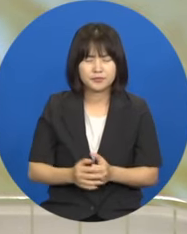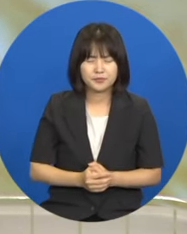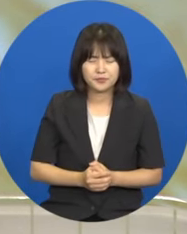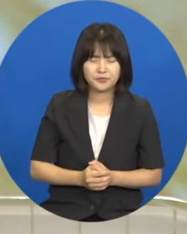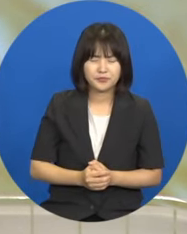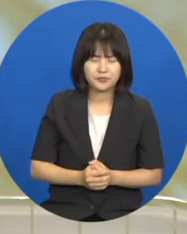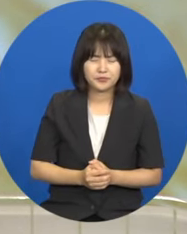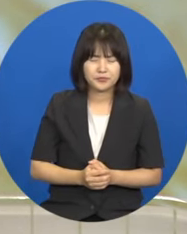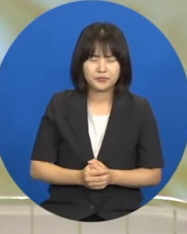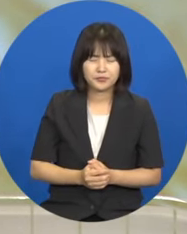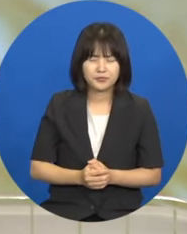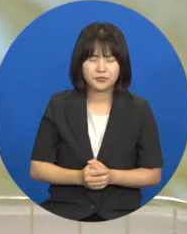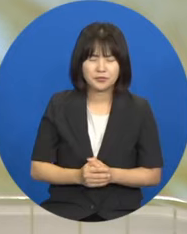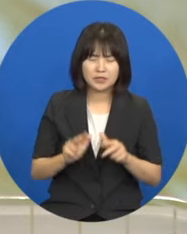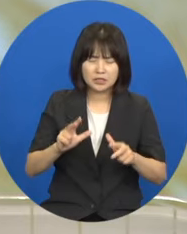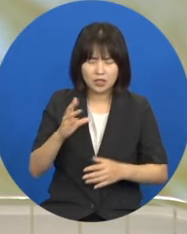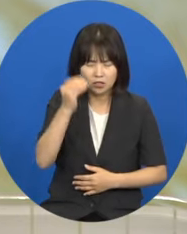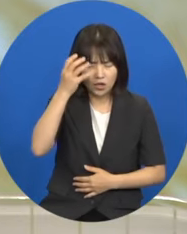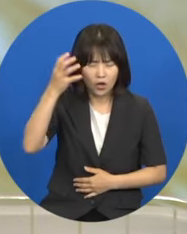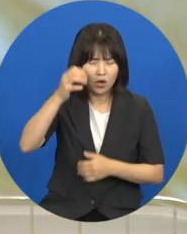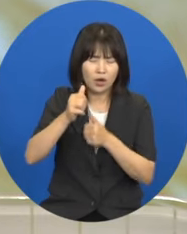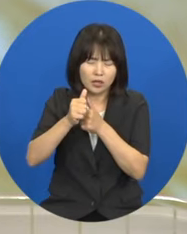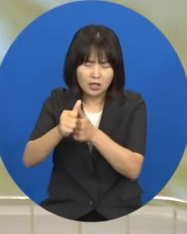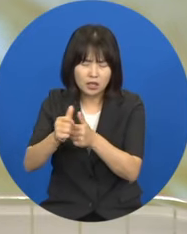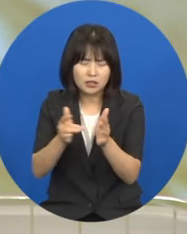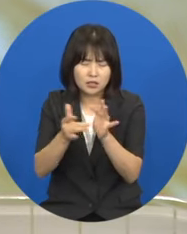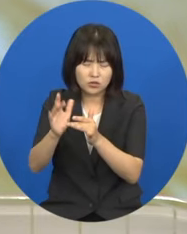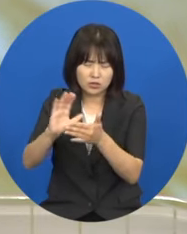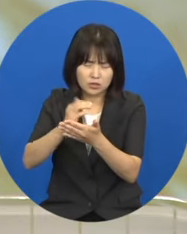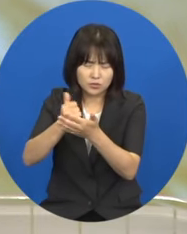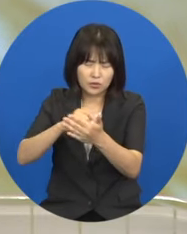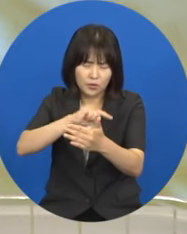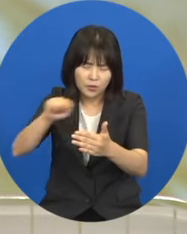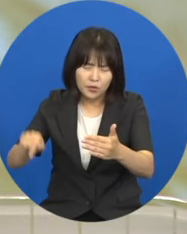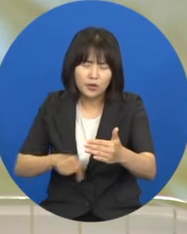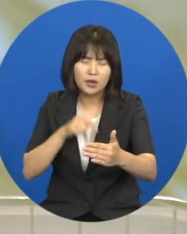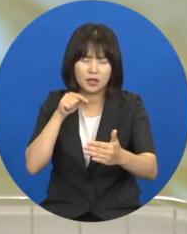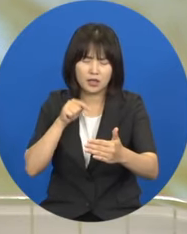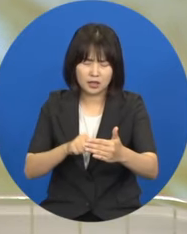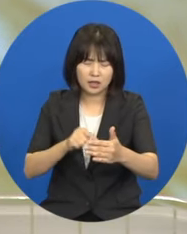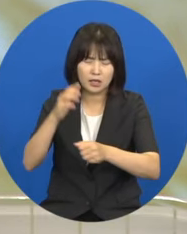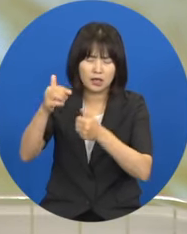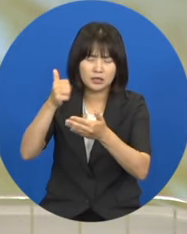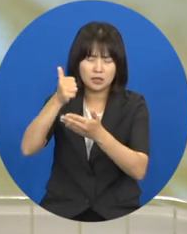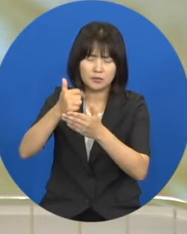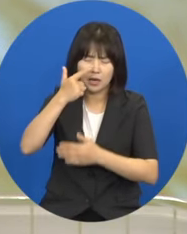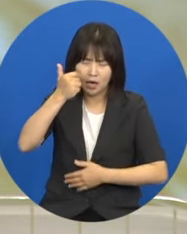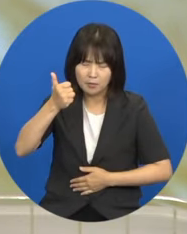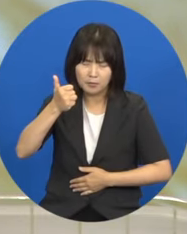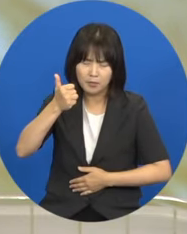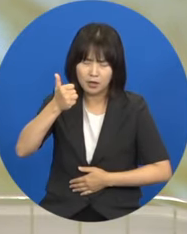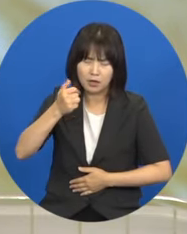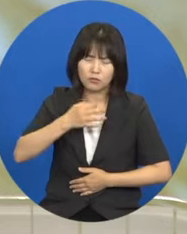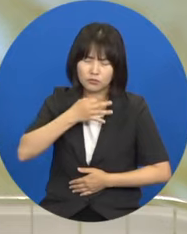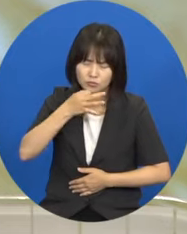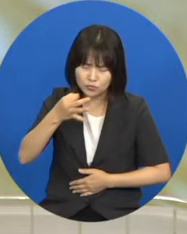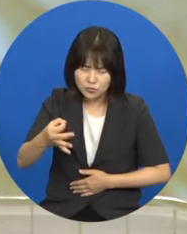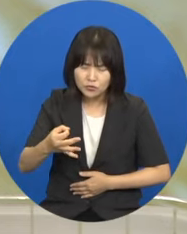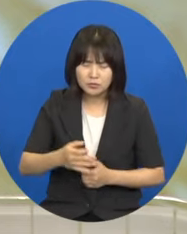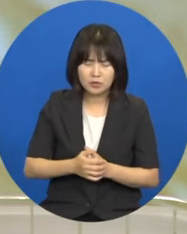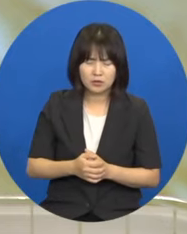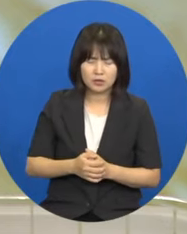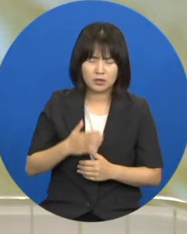이제 성령을 따라 예수 그리스도 안에 하나님을 아빠, 아버지라 부르며